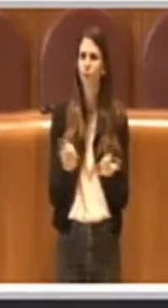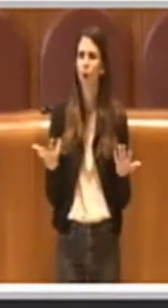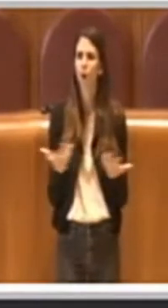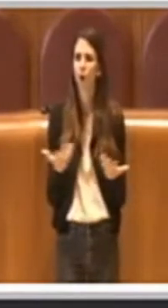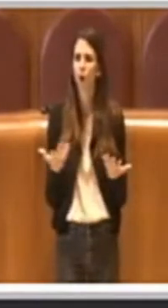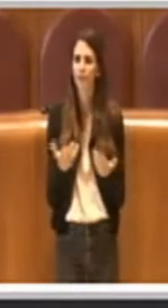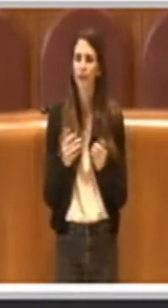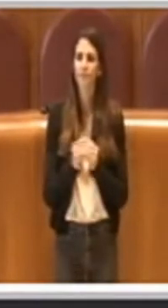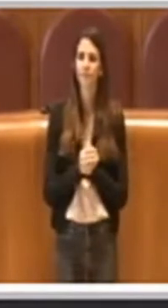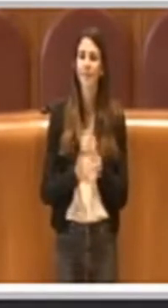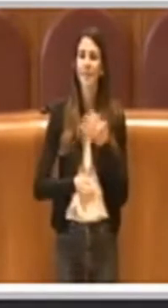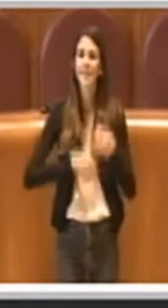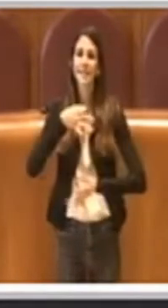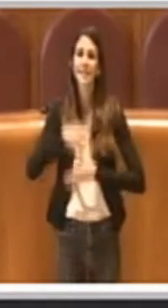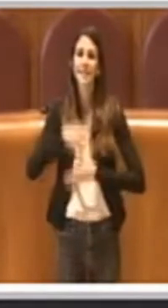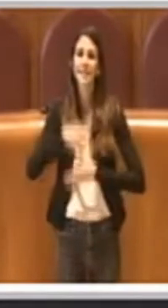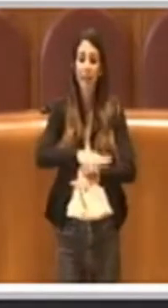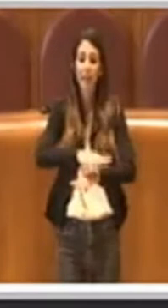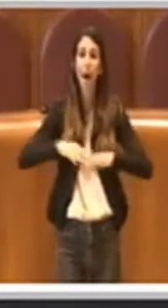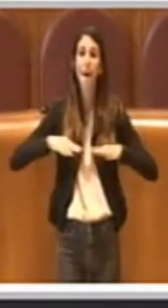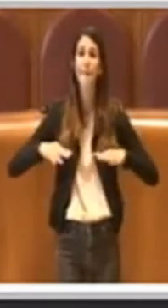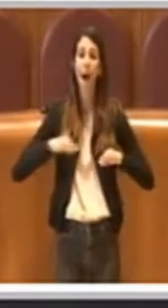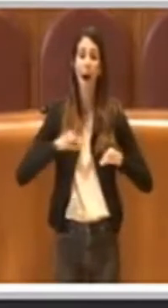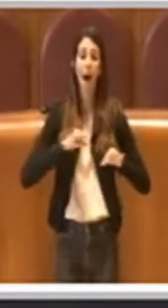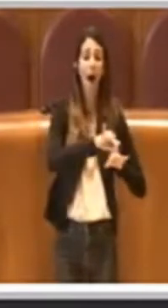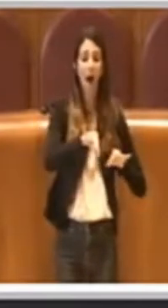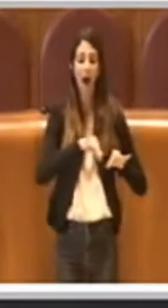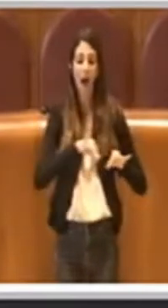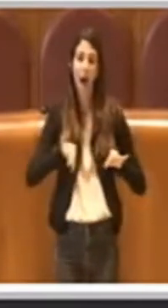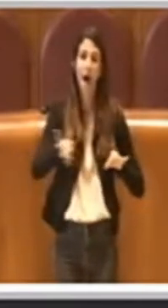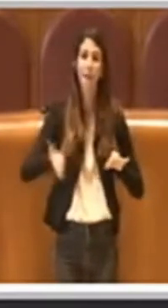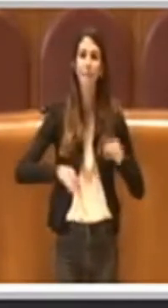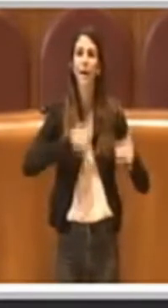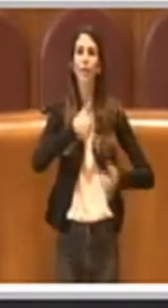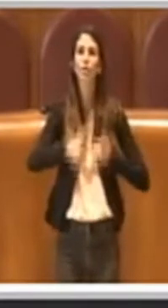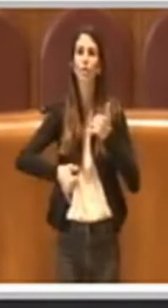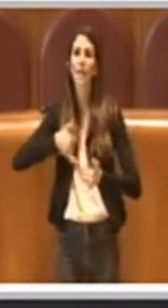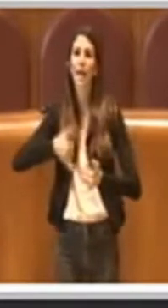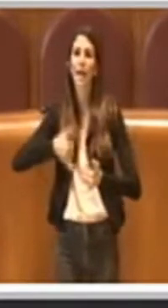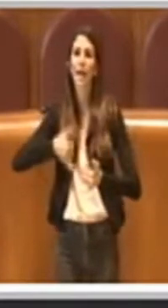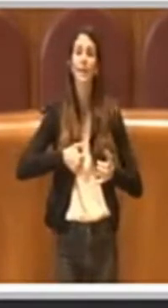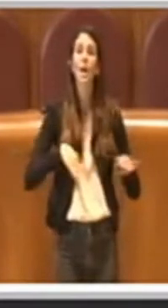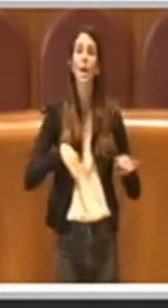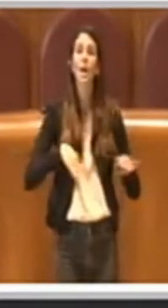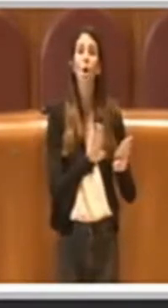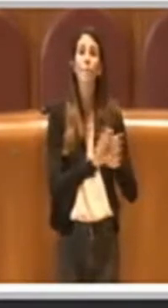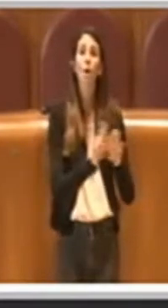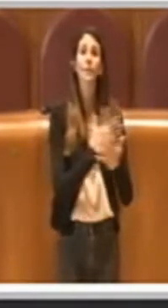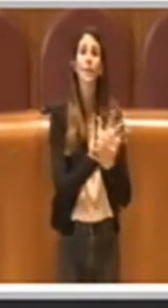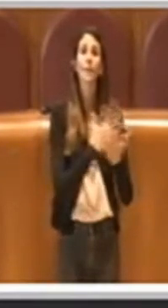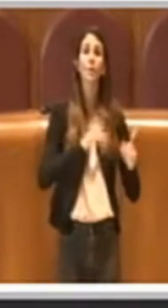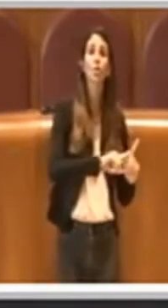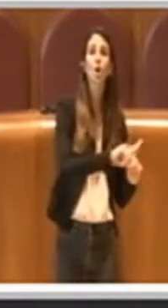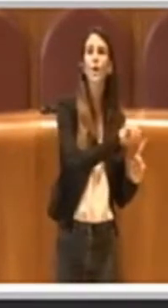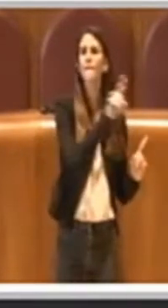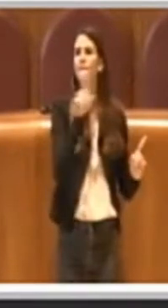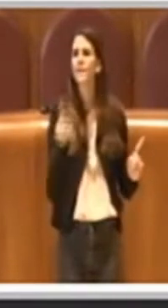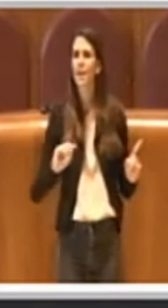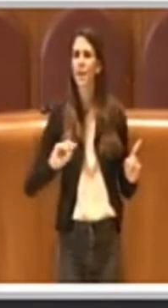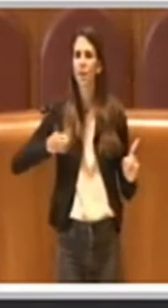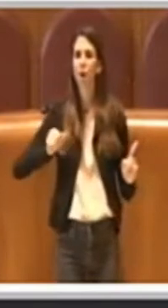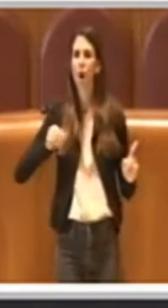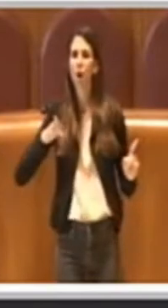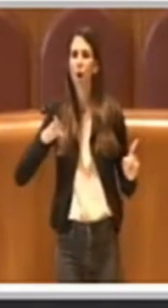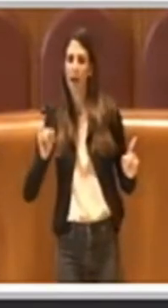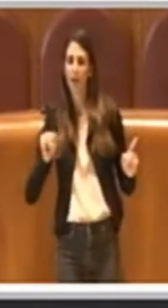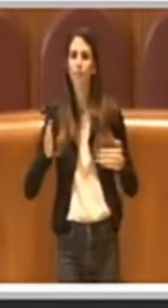itinerario ciclabile che parte da porta maggiore arriva fino a diaby diciamo nel solco della ferrovia